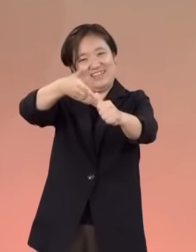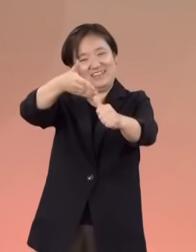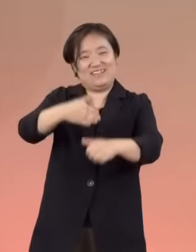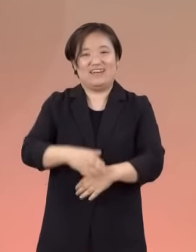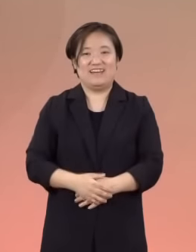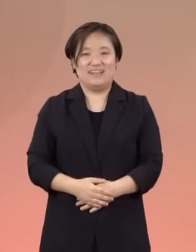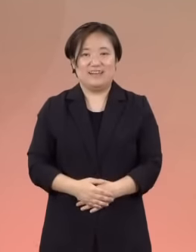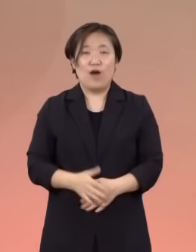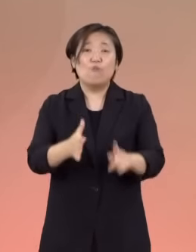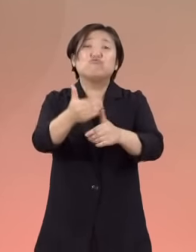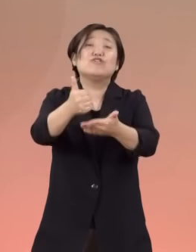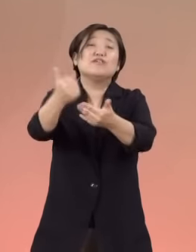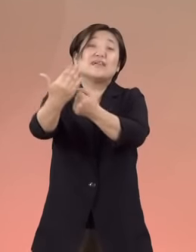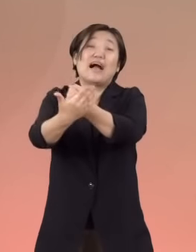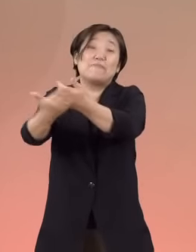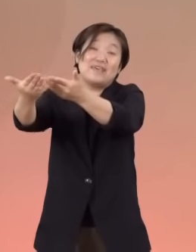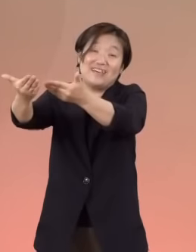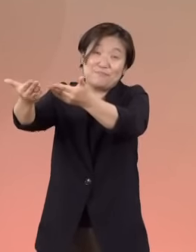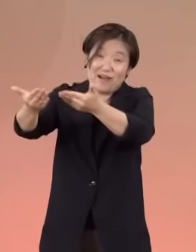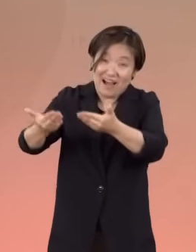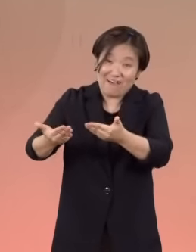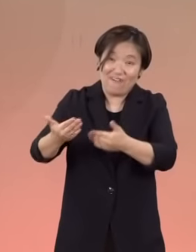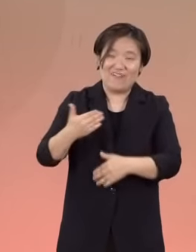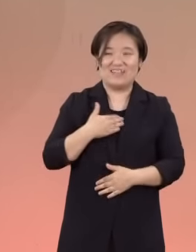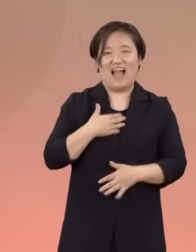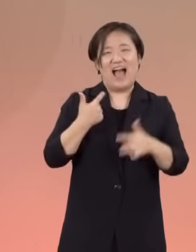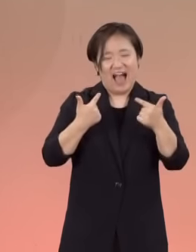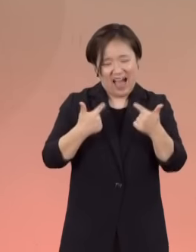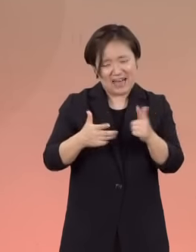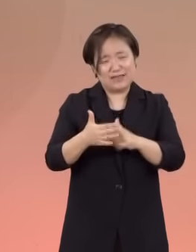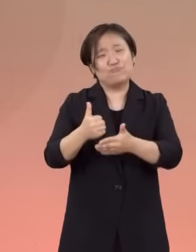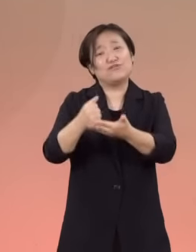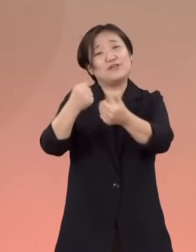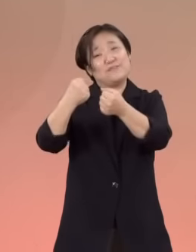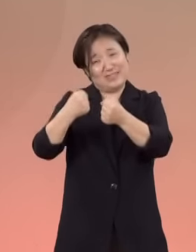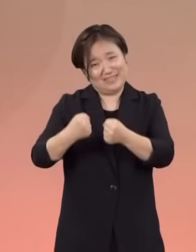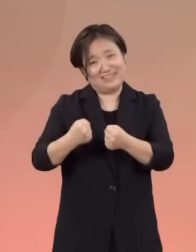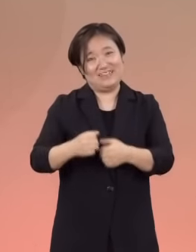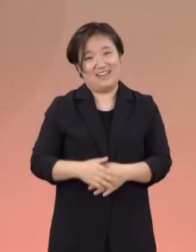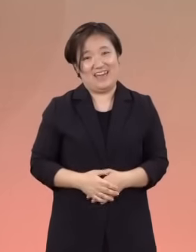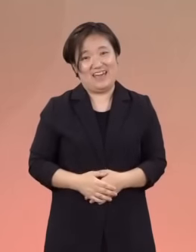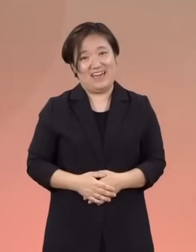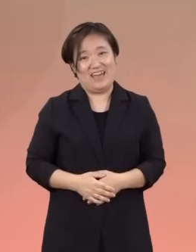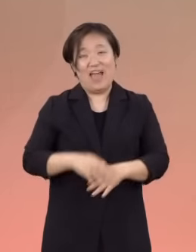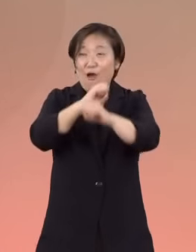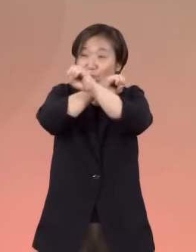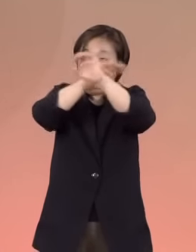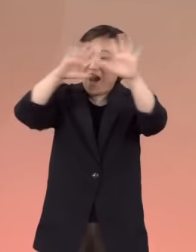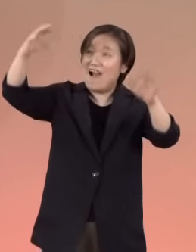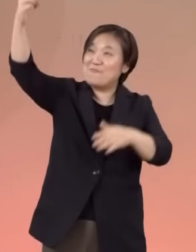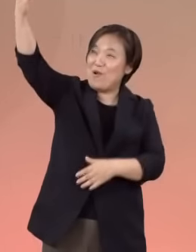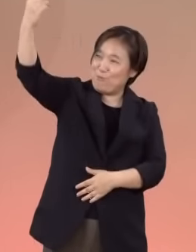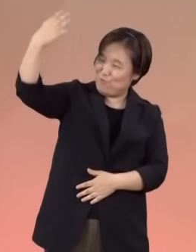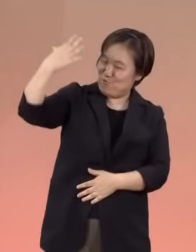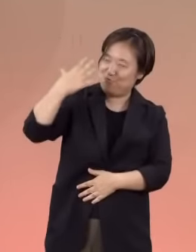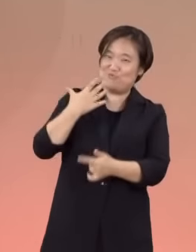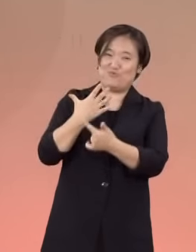가피가 항상 우리와 함께 찬란하게 광명을 비추고